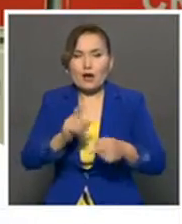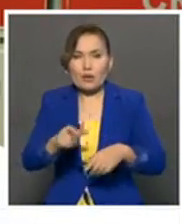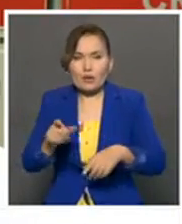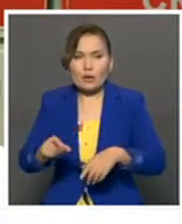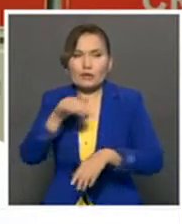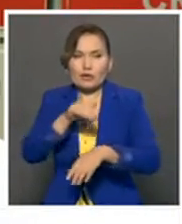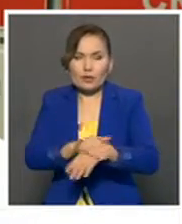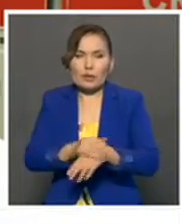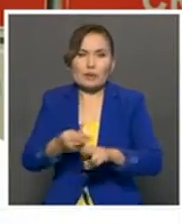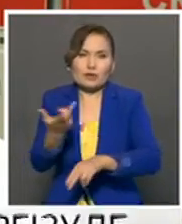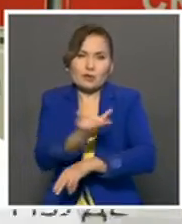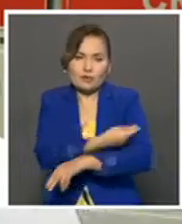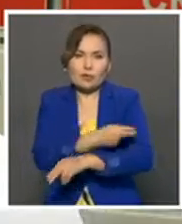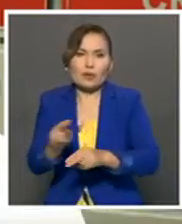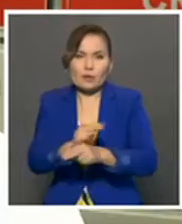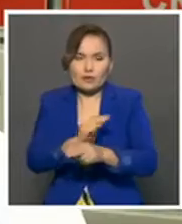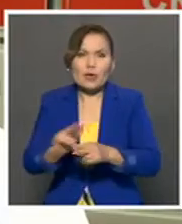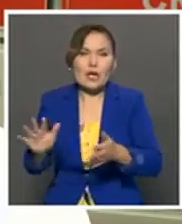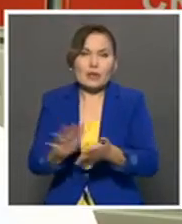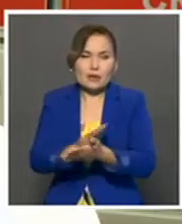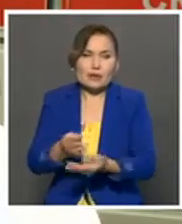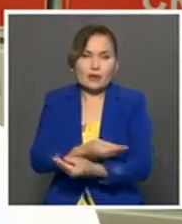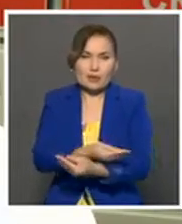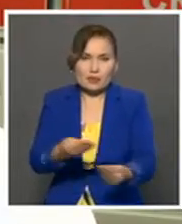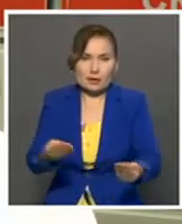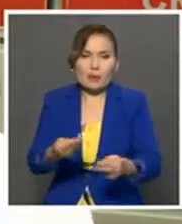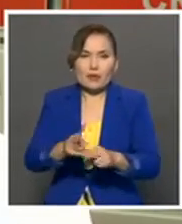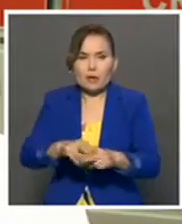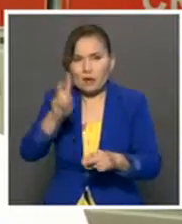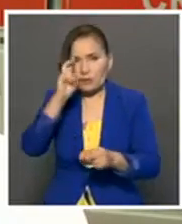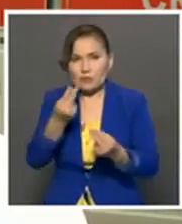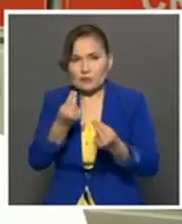және де азитромицин береміз. Бұл тегін емханадан бөлінетін дәрі болып табылады.